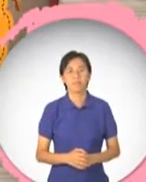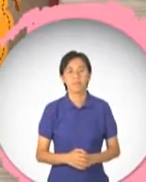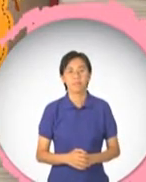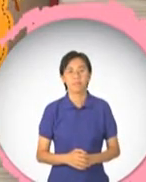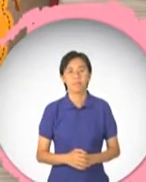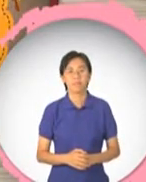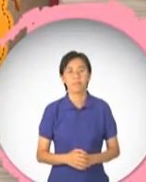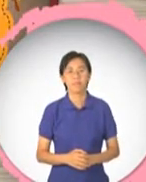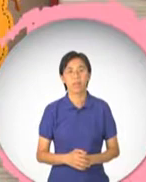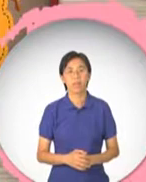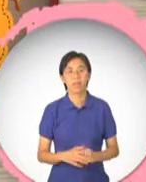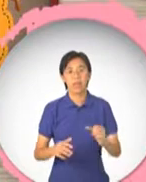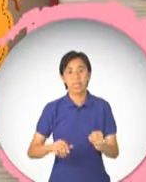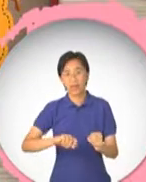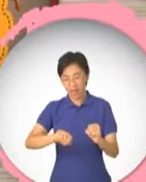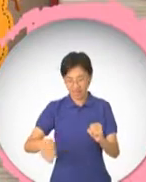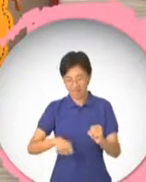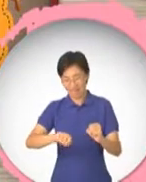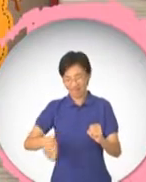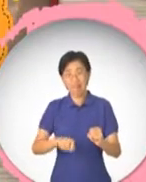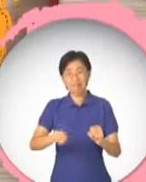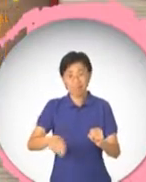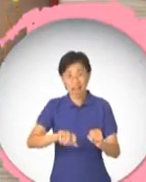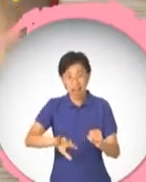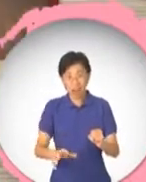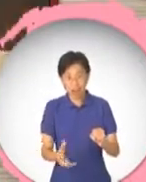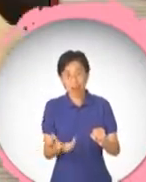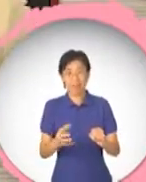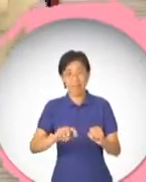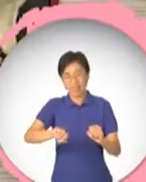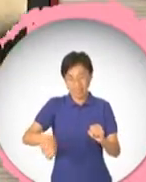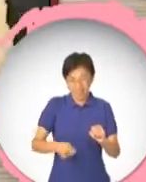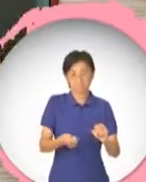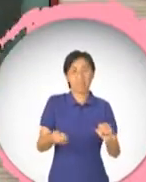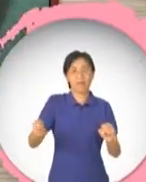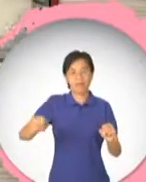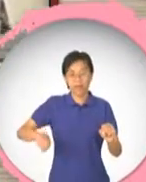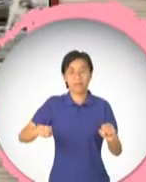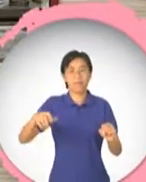ก็เลยต้องหมักไว้ใช้ระยะเวลาเพิ่มขึ้นหน่อย ค่ะใช่ครับ